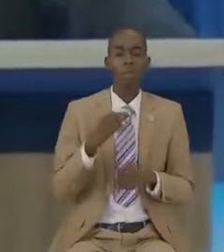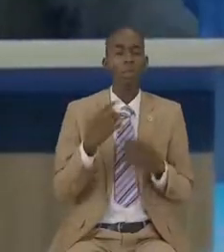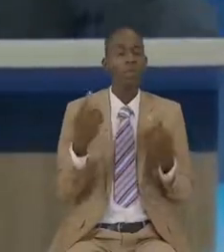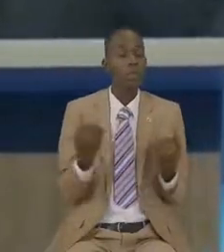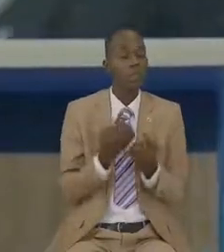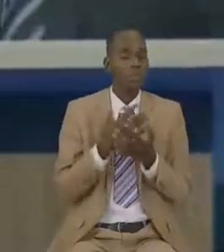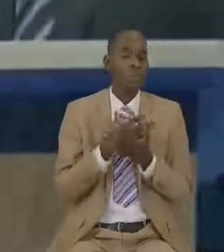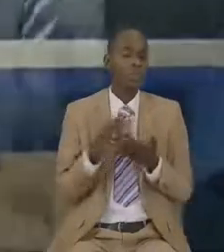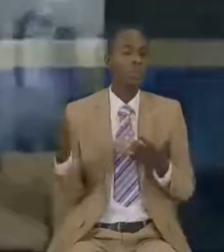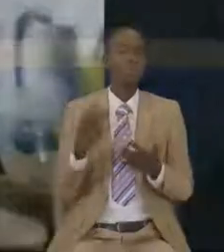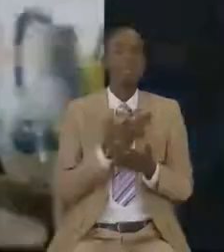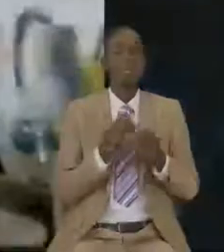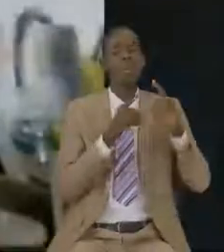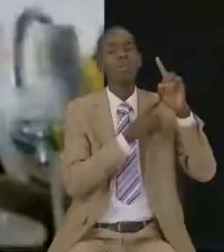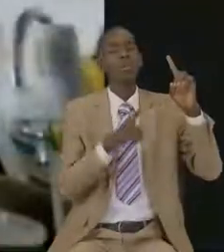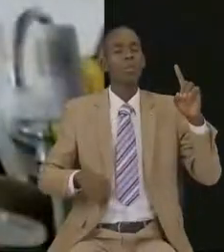vie. Seigneur, je prie,